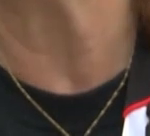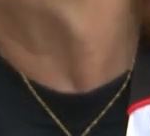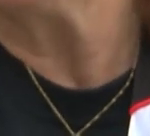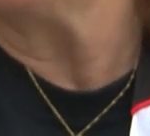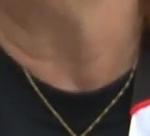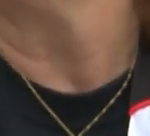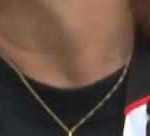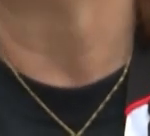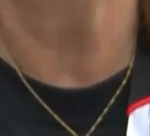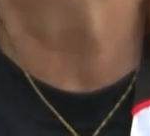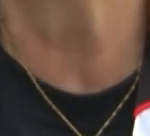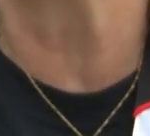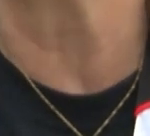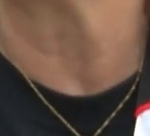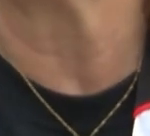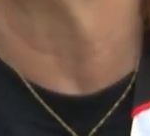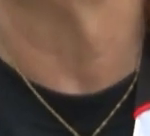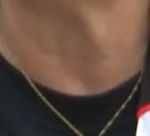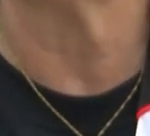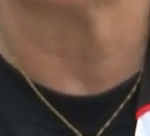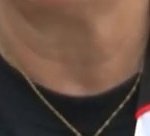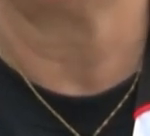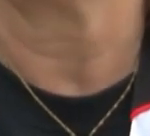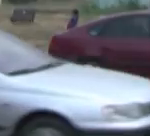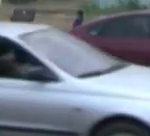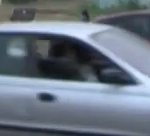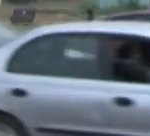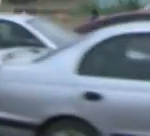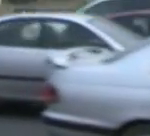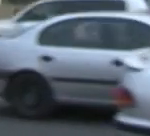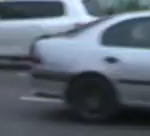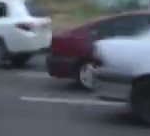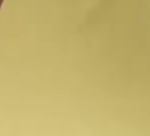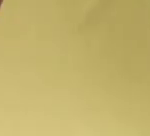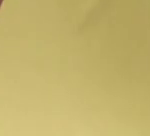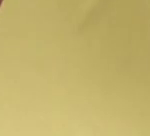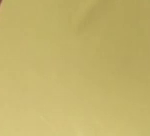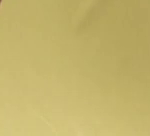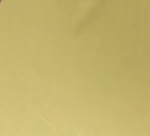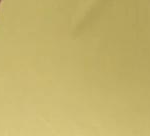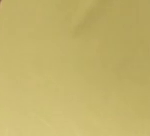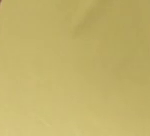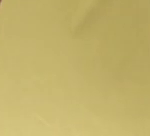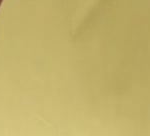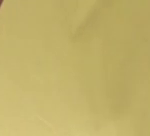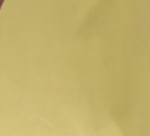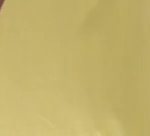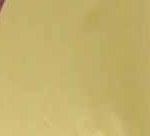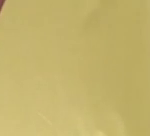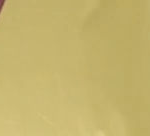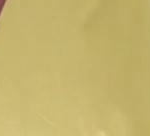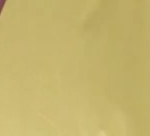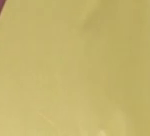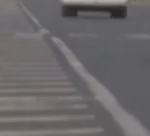parce qu'en médecine, on peut toujours effectivement avoir un cas. La sensibilisation à la maladie se déploie dans le pays à